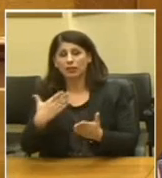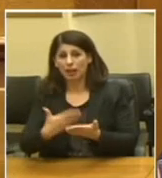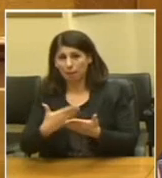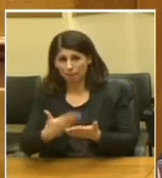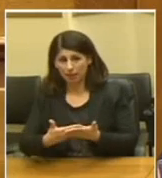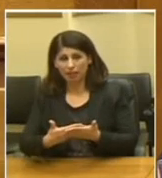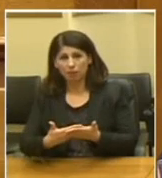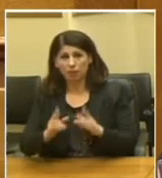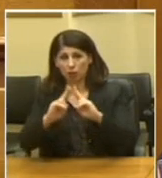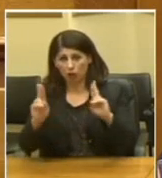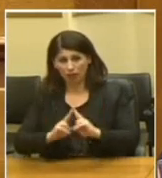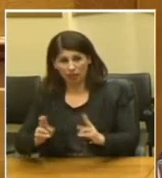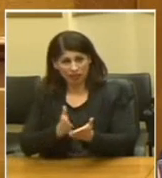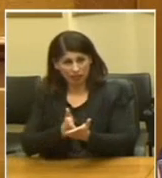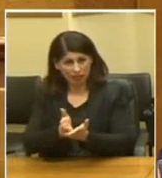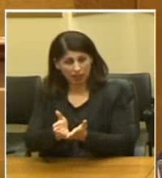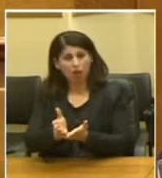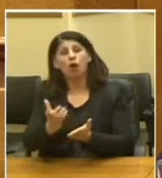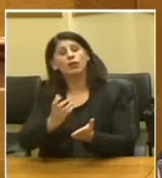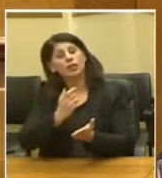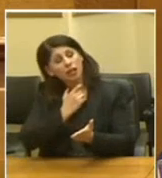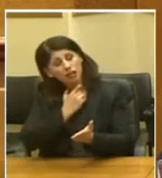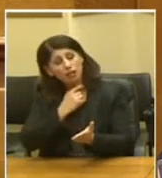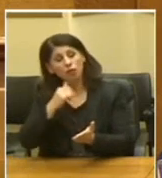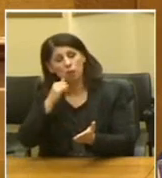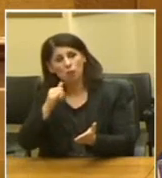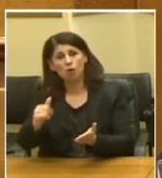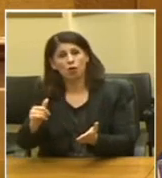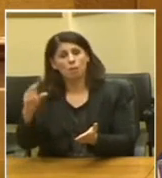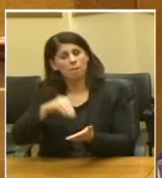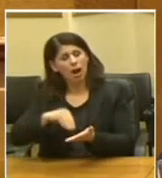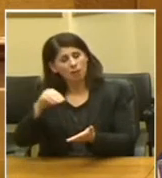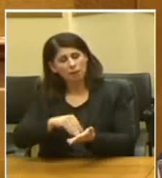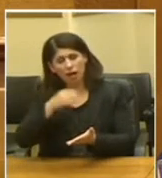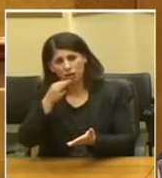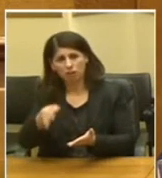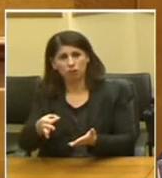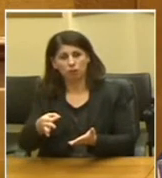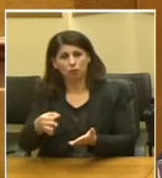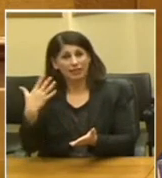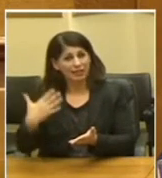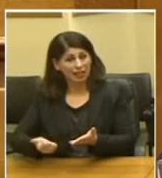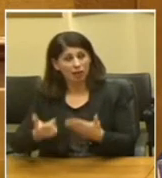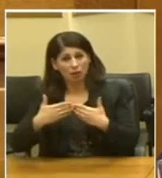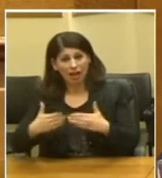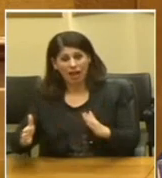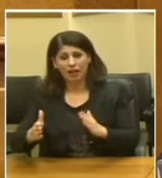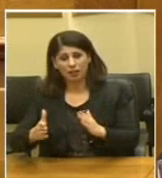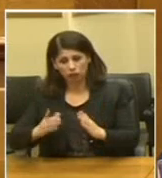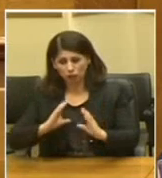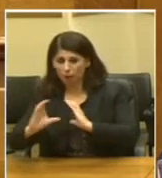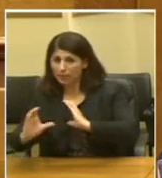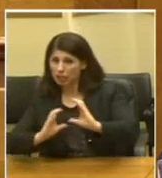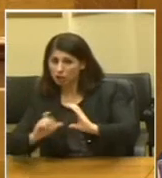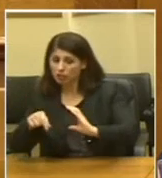διεθνές δίκαιο και χρειαζόμαστε διαρκώς να τα επαναλαμβάνουμε και να έχουμε ανοιχτούς διάβλους επικοινωνίας σε μια